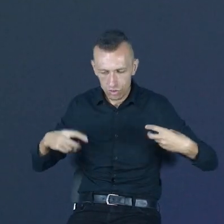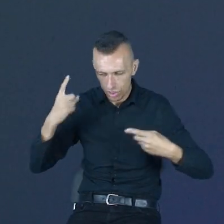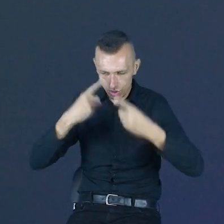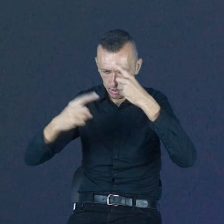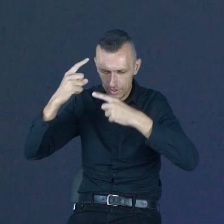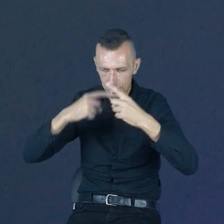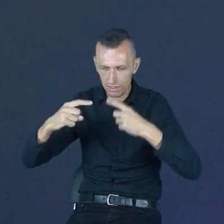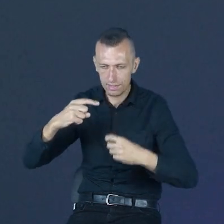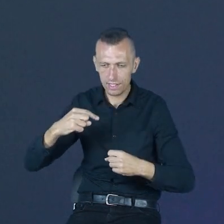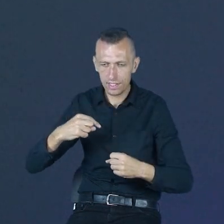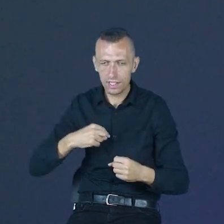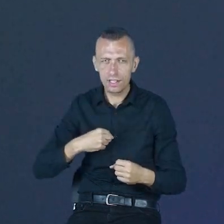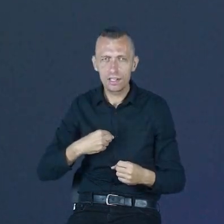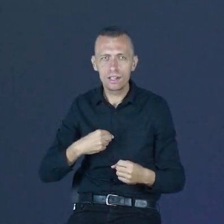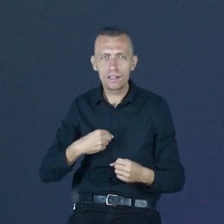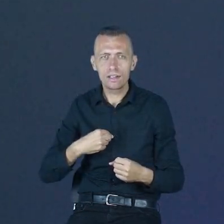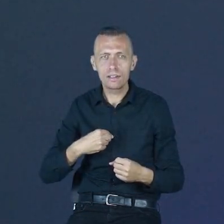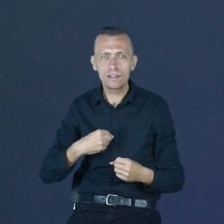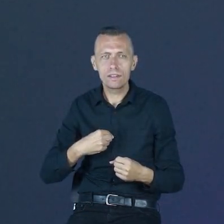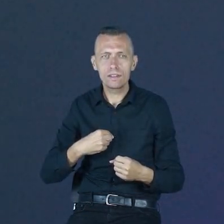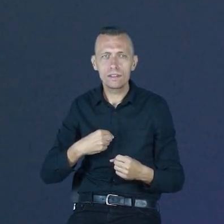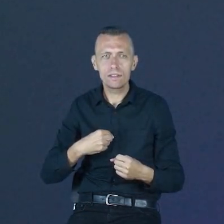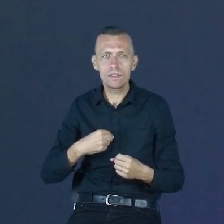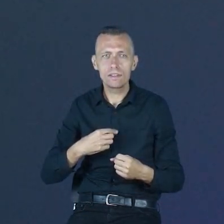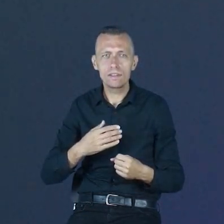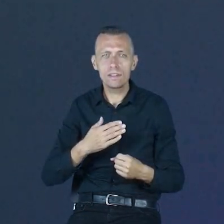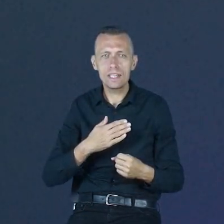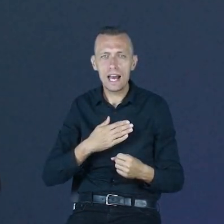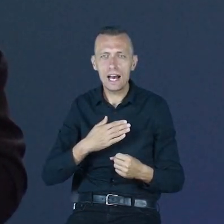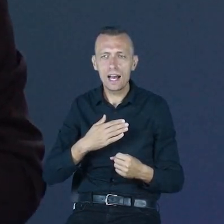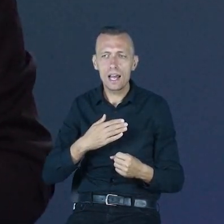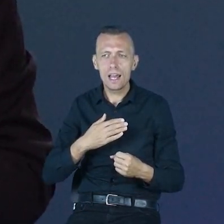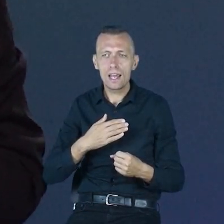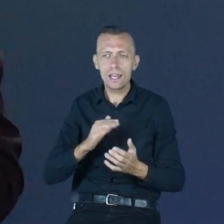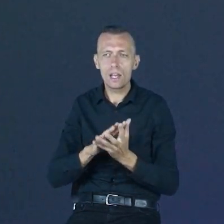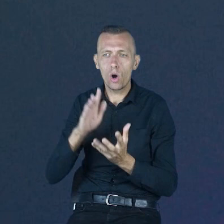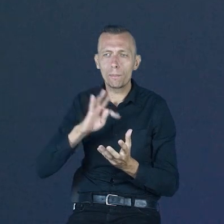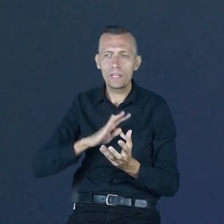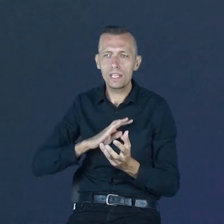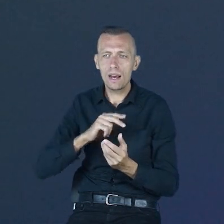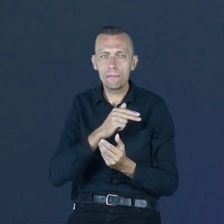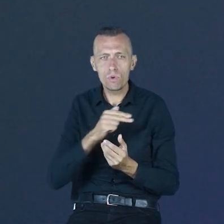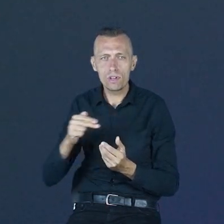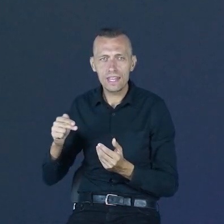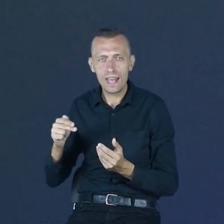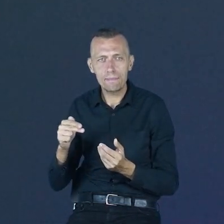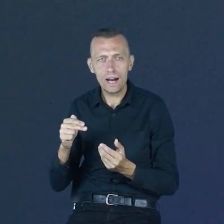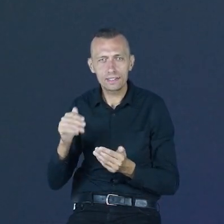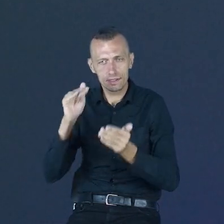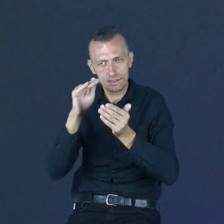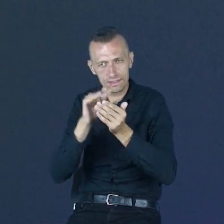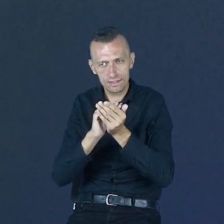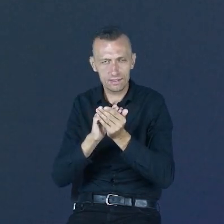posiadających skromne zdanie na swój temat. I wiecie, pokora nie była przez starożytny